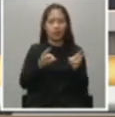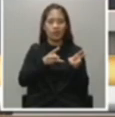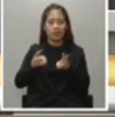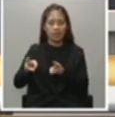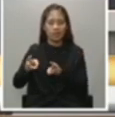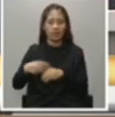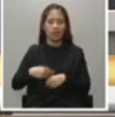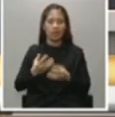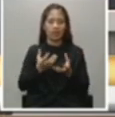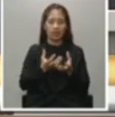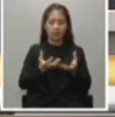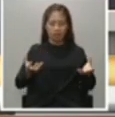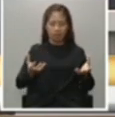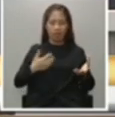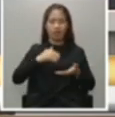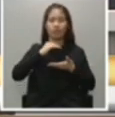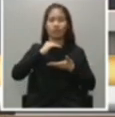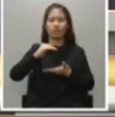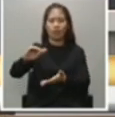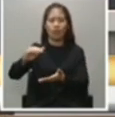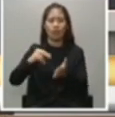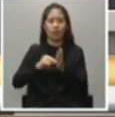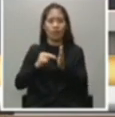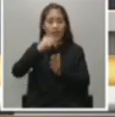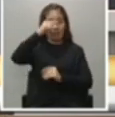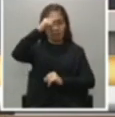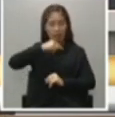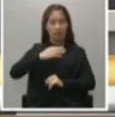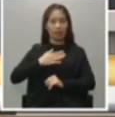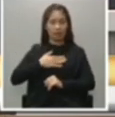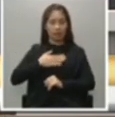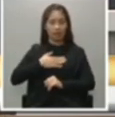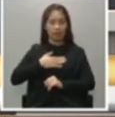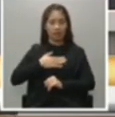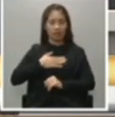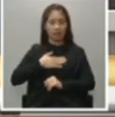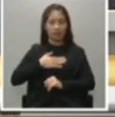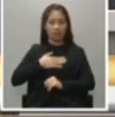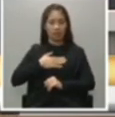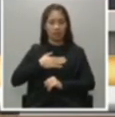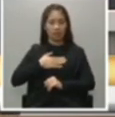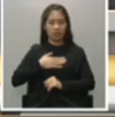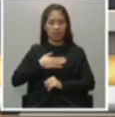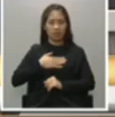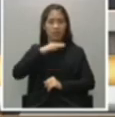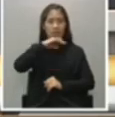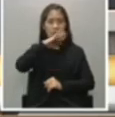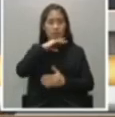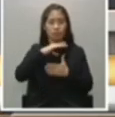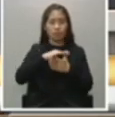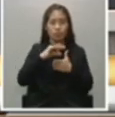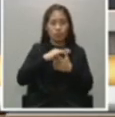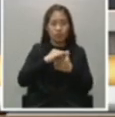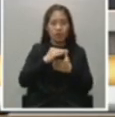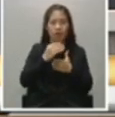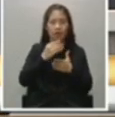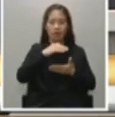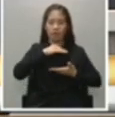ศุสัตว์ของไทยค่ะไทยจะไม่สามารถส่งออกเนื้อหมูไปยังประเทศ